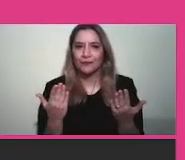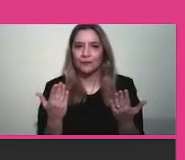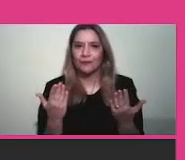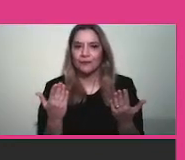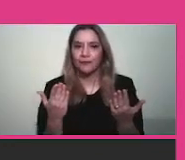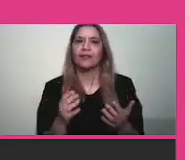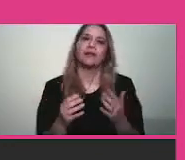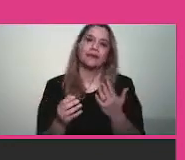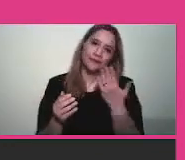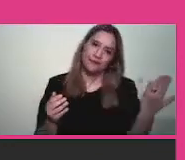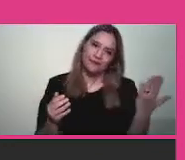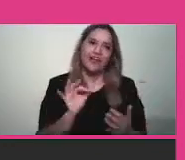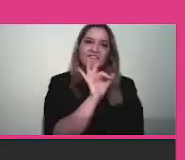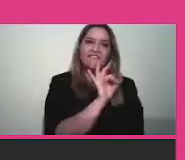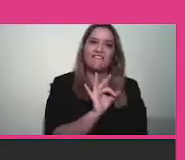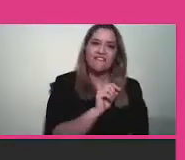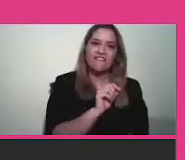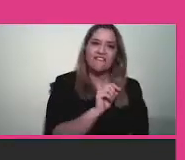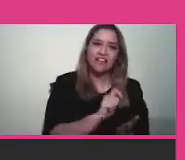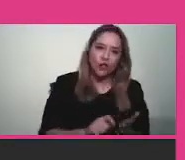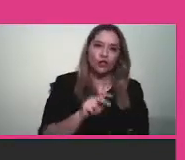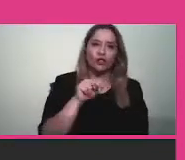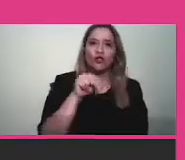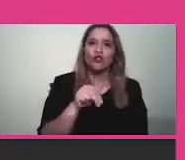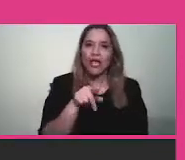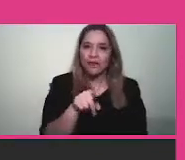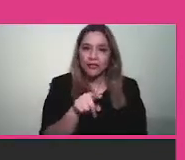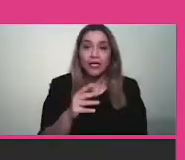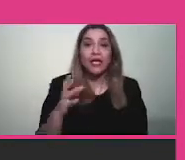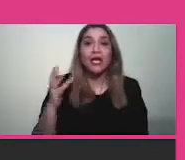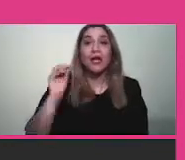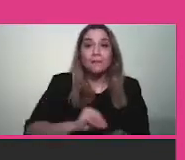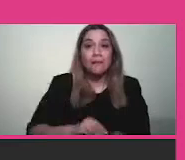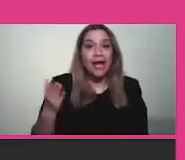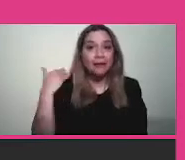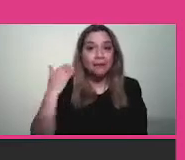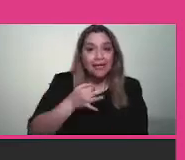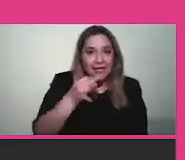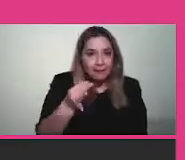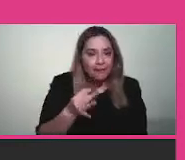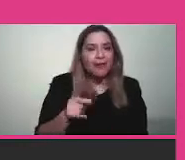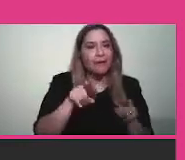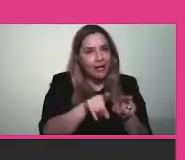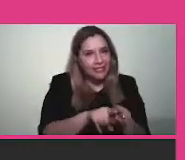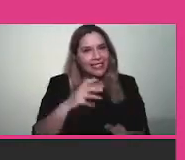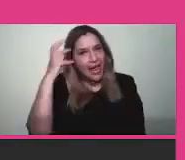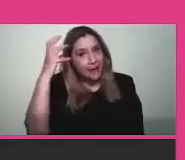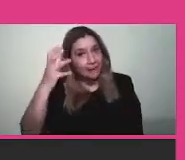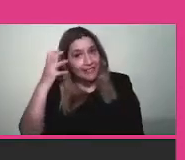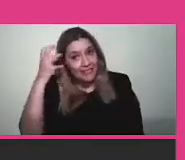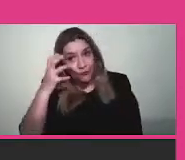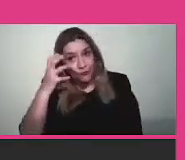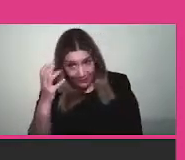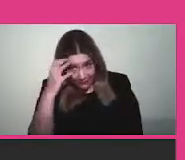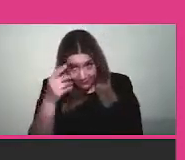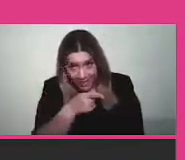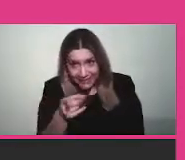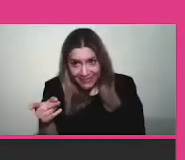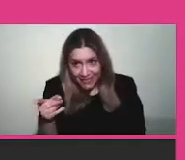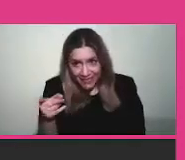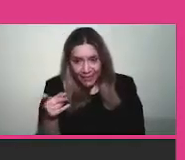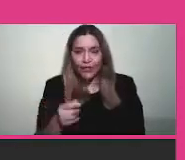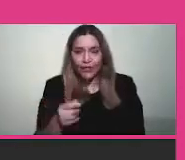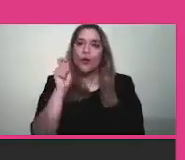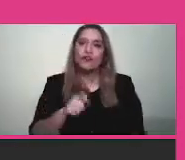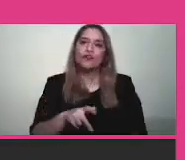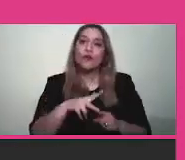Ο Φιόντο, ο οποίος είπαμε και πριν ότι ήταν και επιστήμονας, για όποιον το θυμάται, ήταν